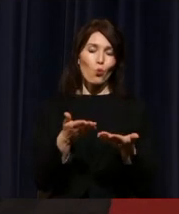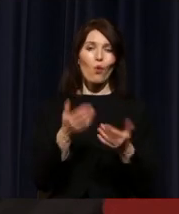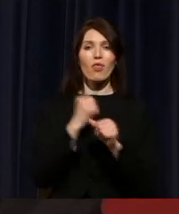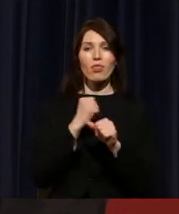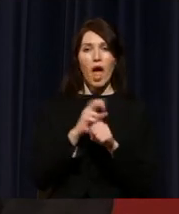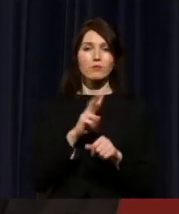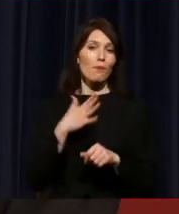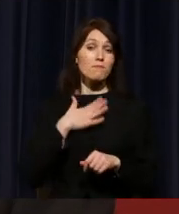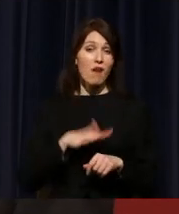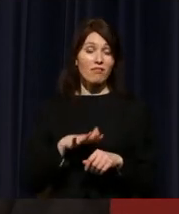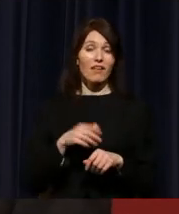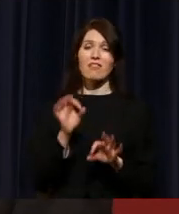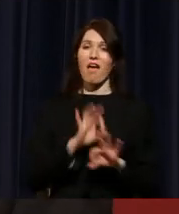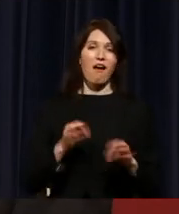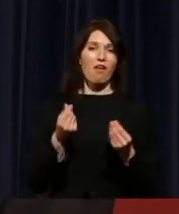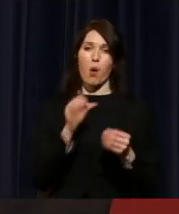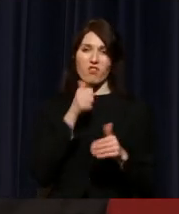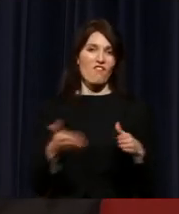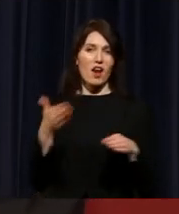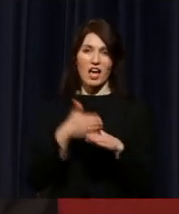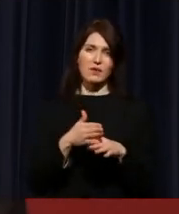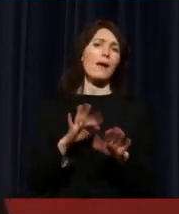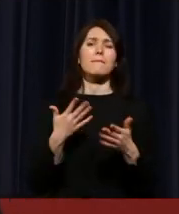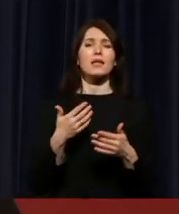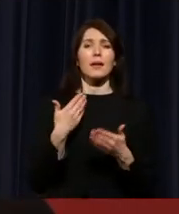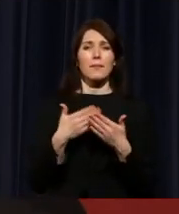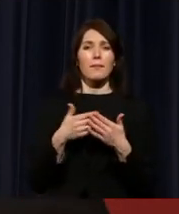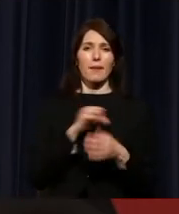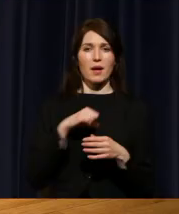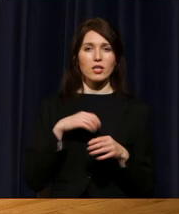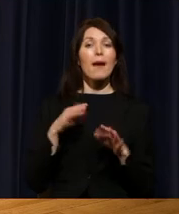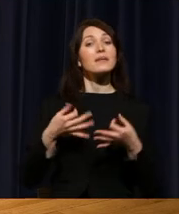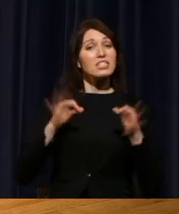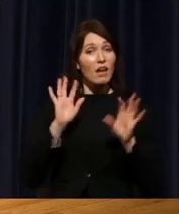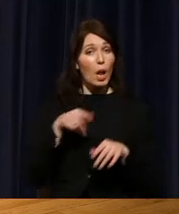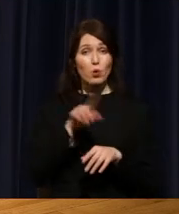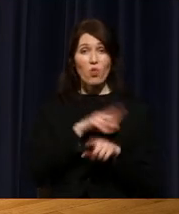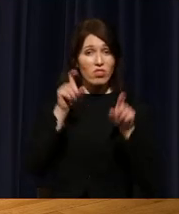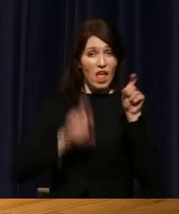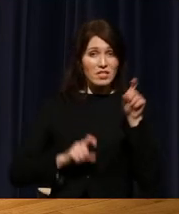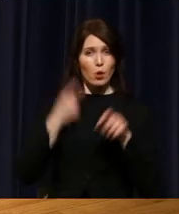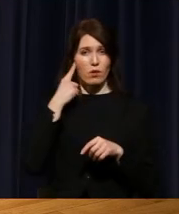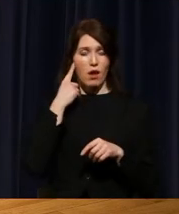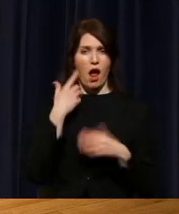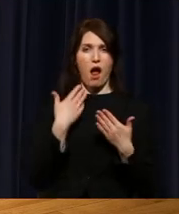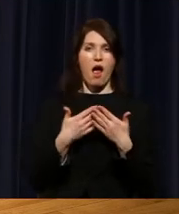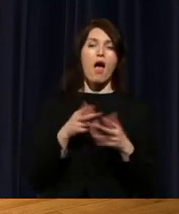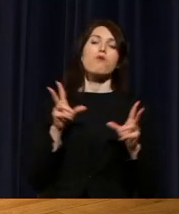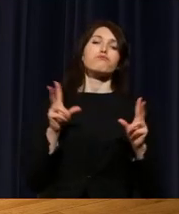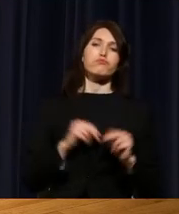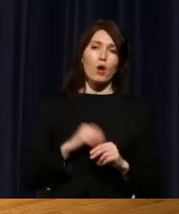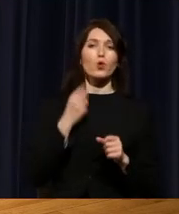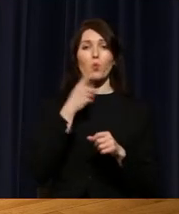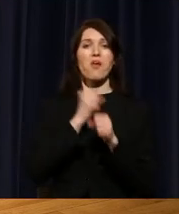kas patīk, nekāda nauda nevar aizvietot. Nu, tā, bet vienkārši, es, piemēram, ar sevi arī jā, var bet teikt. Bet ir svarīgi, lai tu nesēdi tajā brīdī un domā, jā, gandarījums jau no